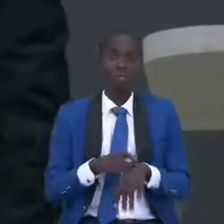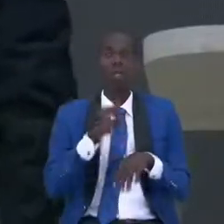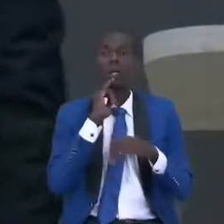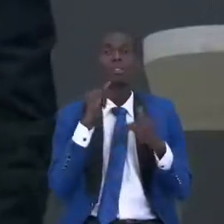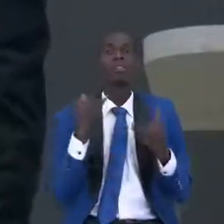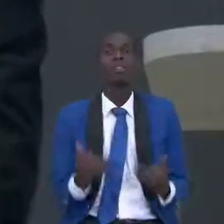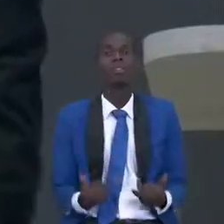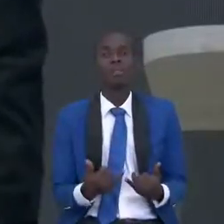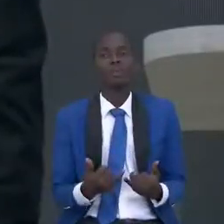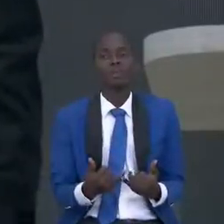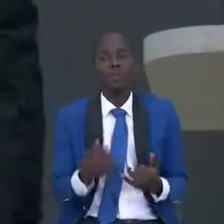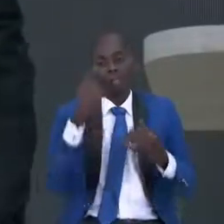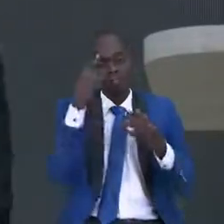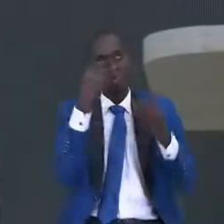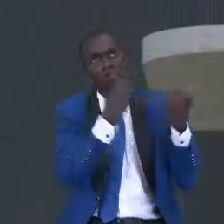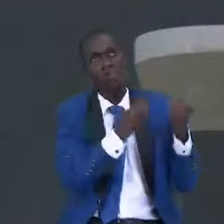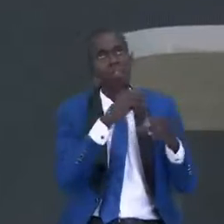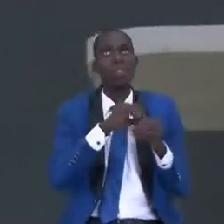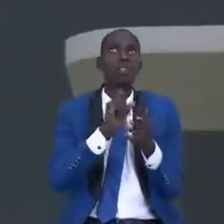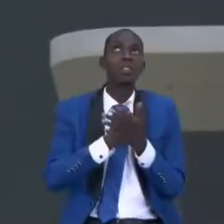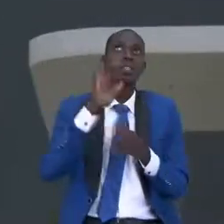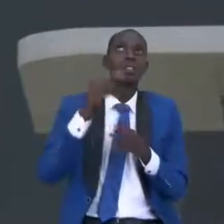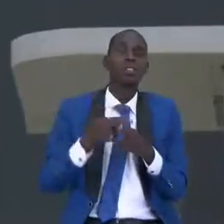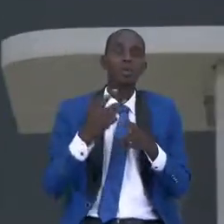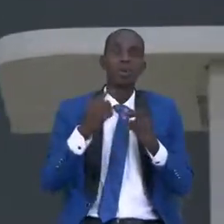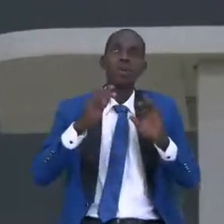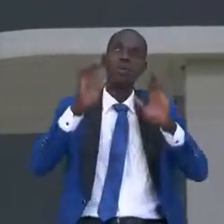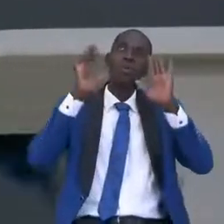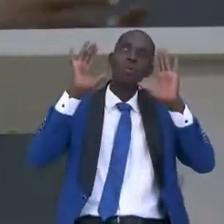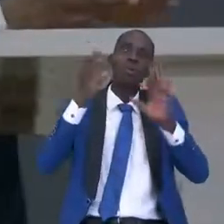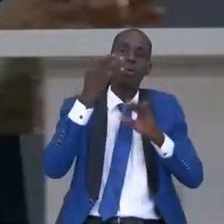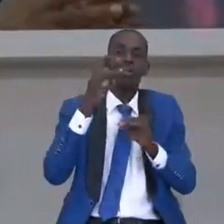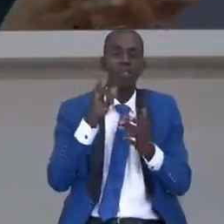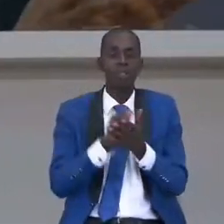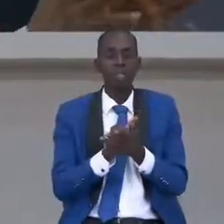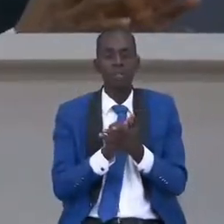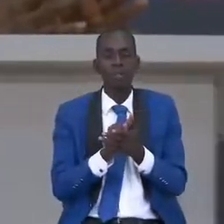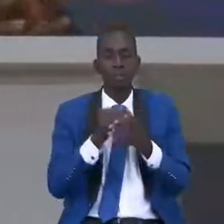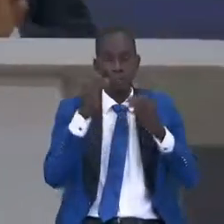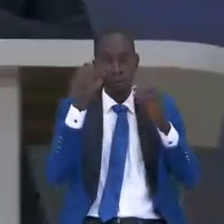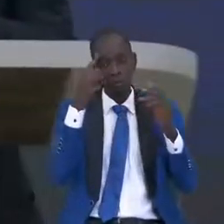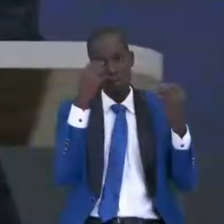La foi en ce nom, le prodige de la foi au nom